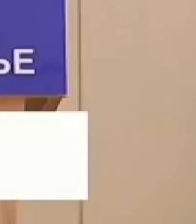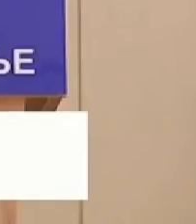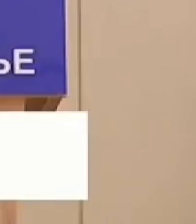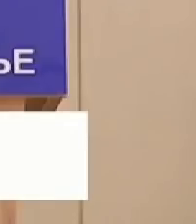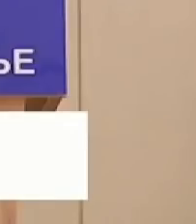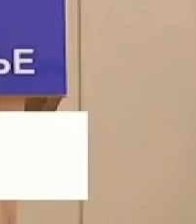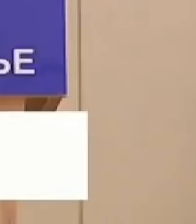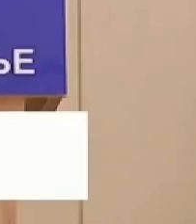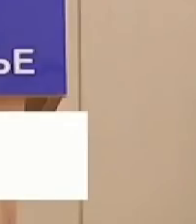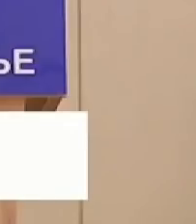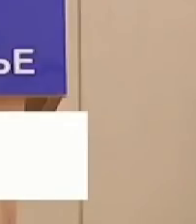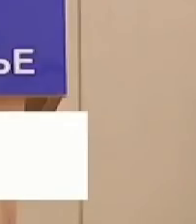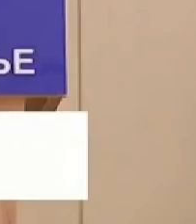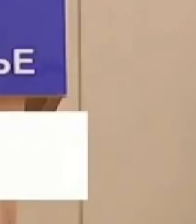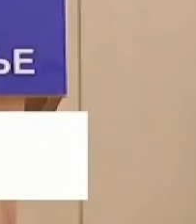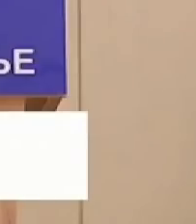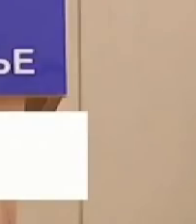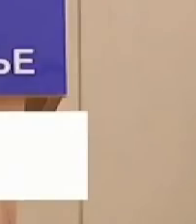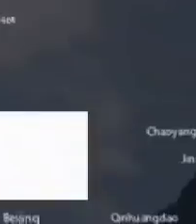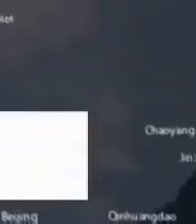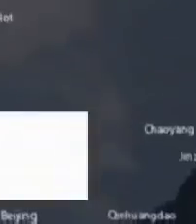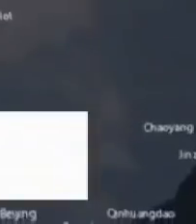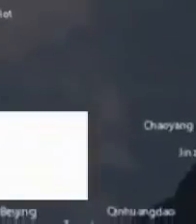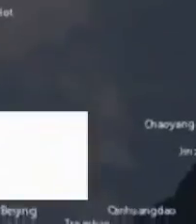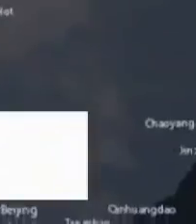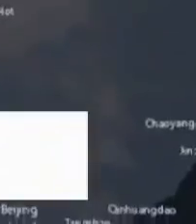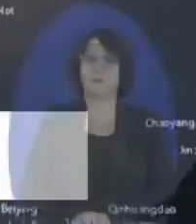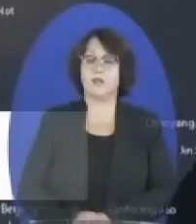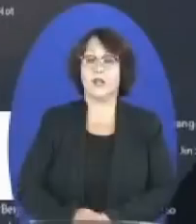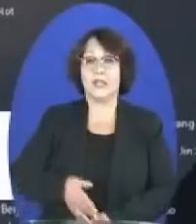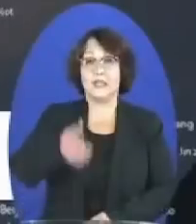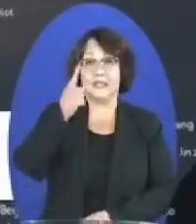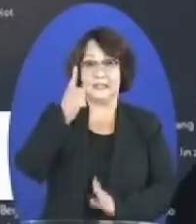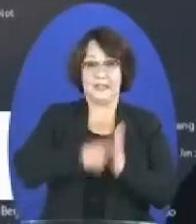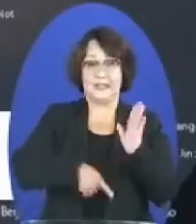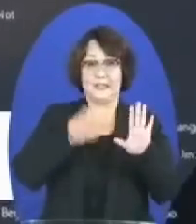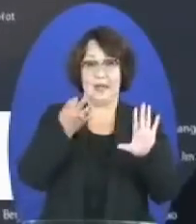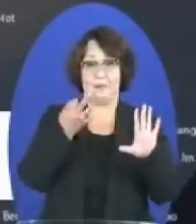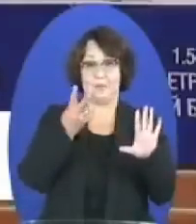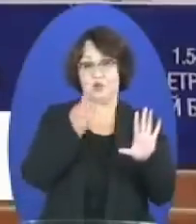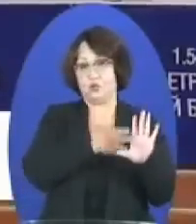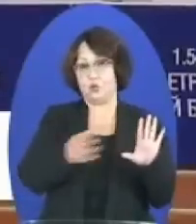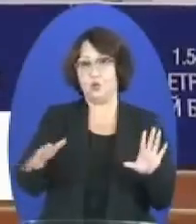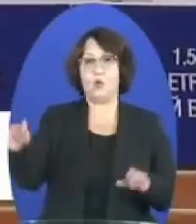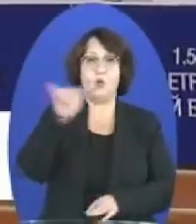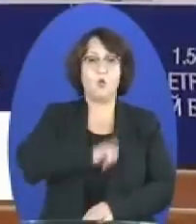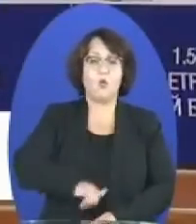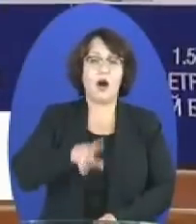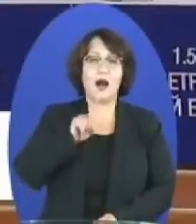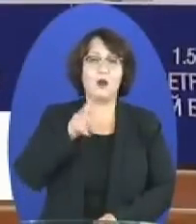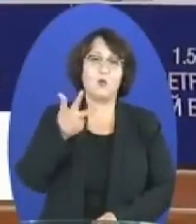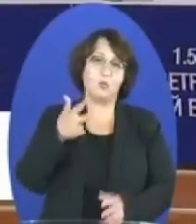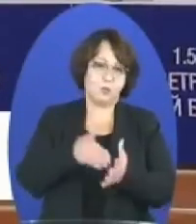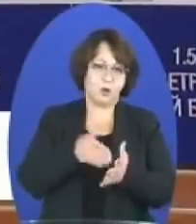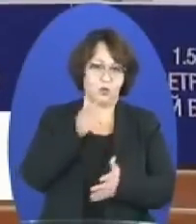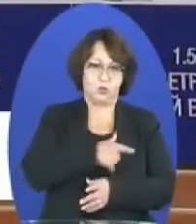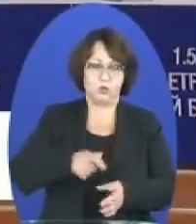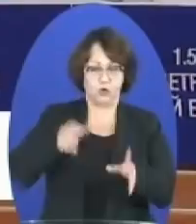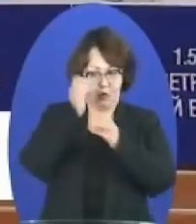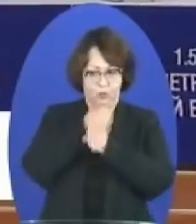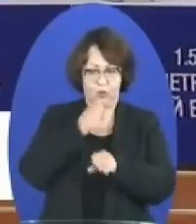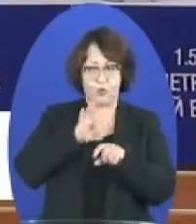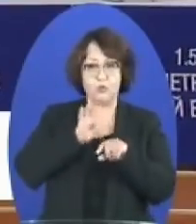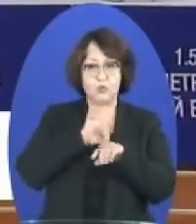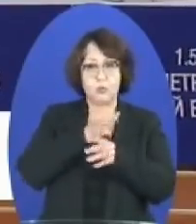нь маш өндөр байгаа гэдгийг бүгд анзаарах хэрэгтэй. 1-р сарын 8-наас хойш улсын хэмжээнд нийт 13,000 гаруй хүн шинжилгээ хийснээс